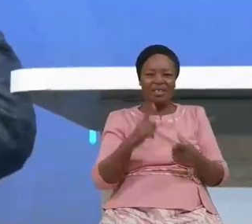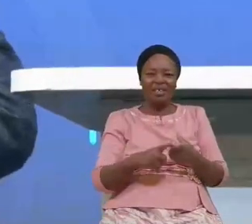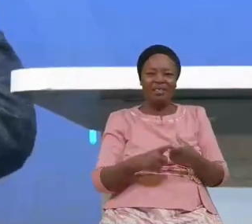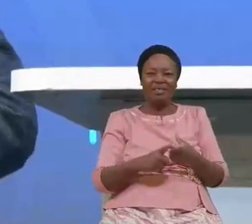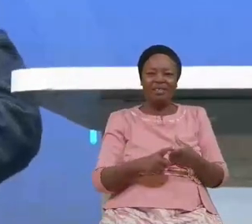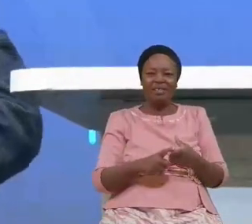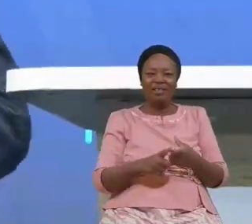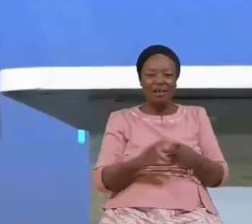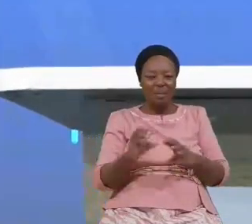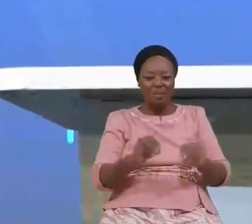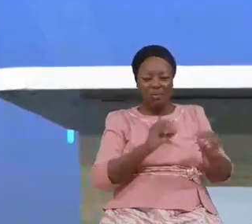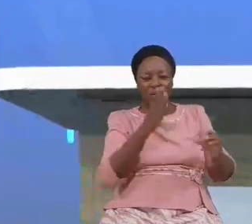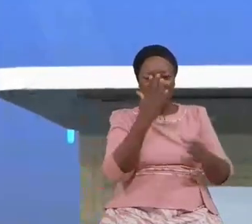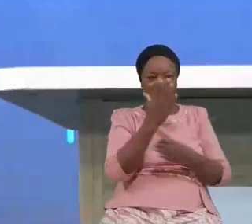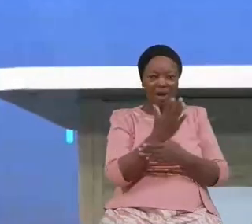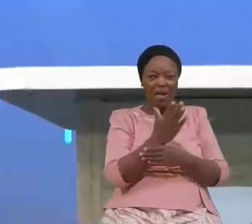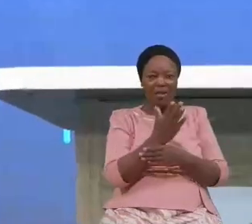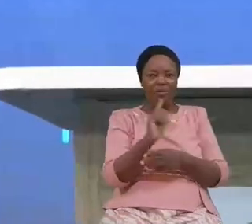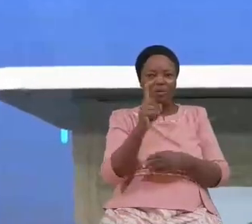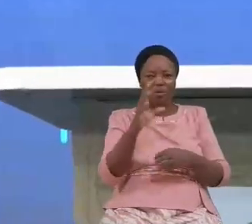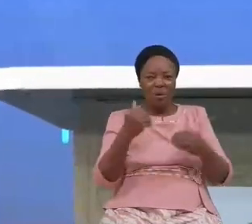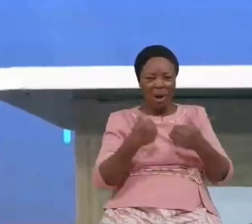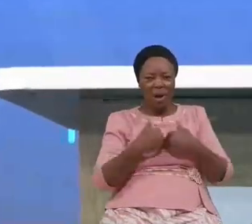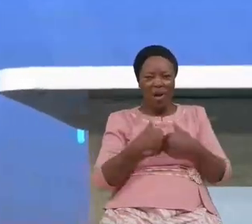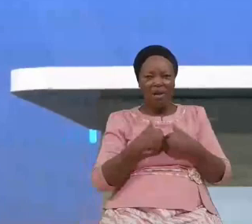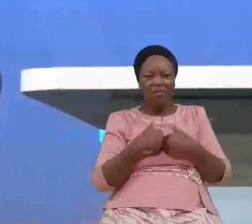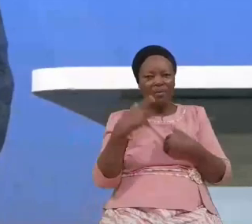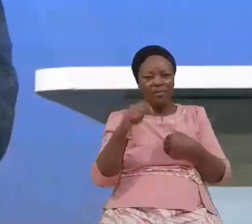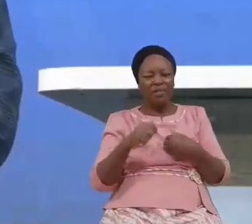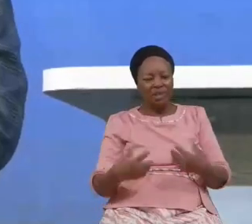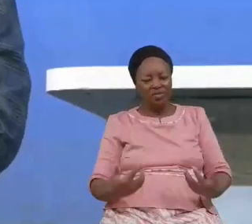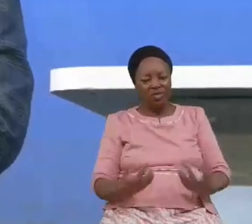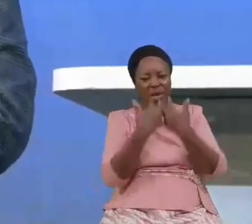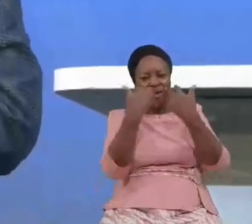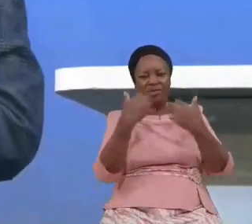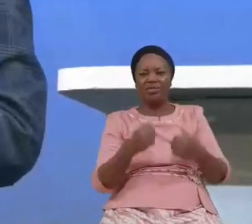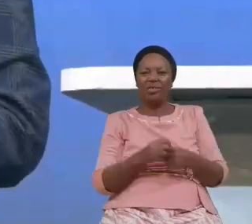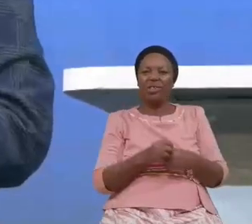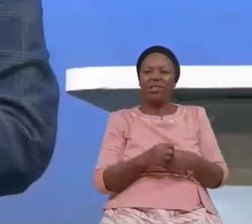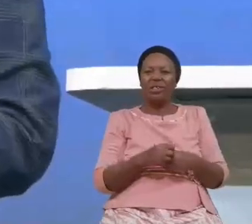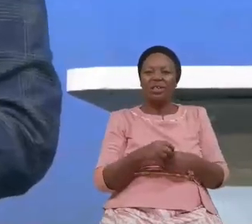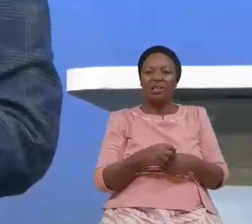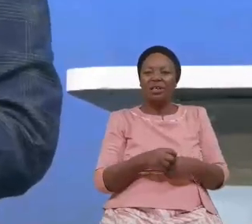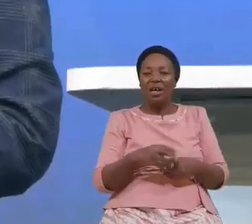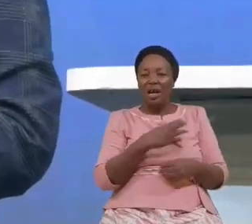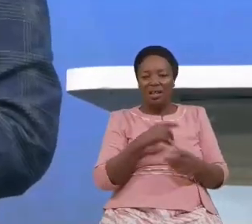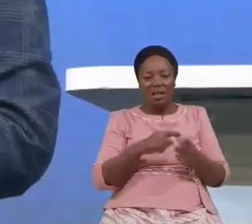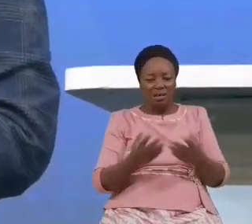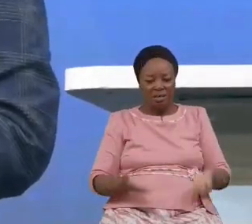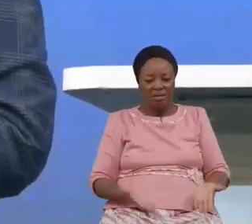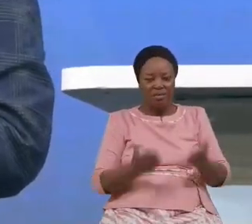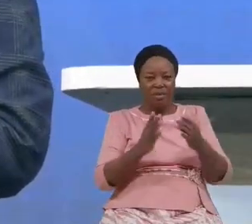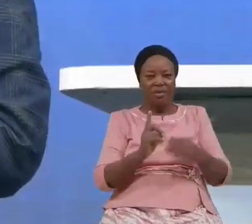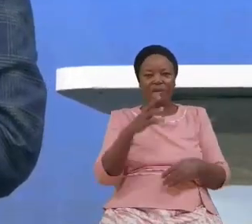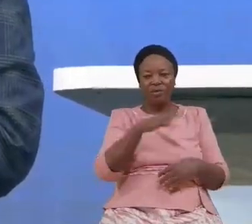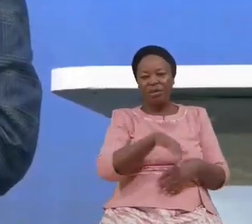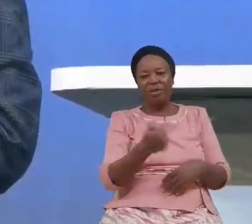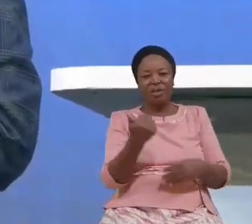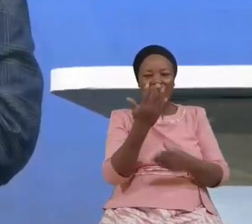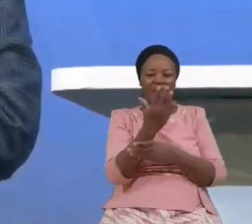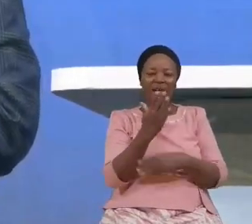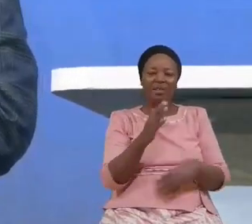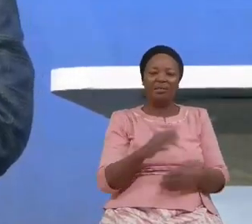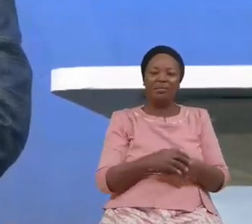et met la main là où tu as le défi et lève l'autre main